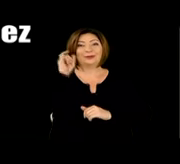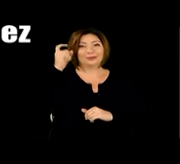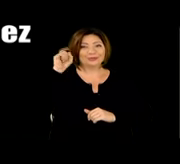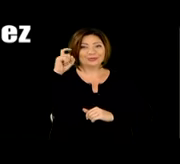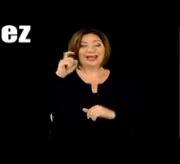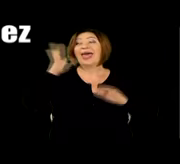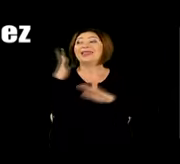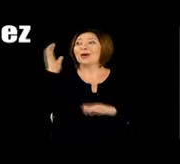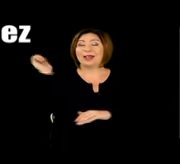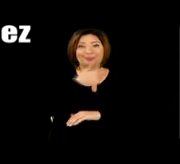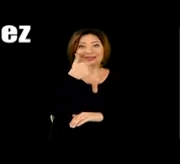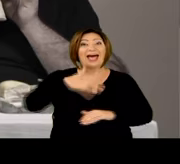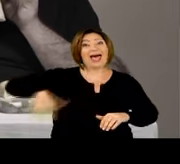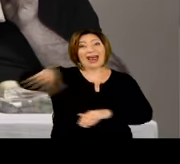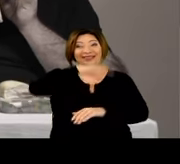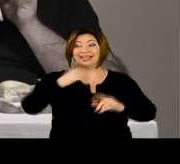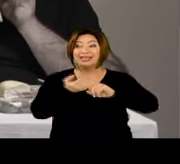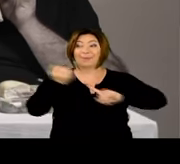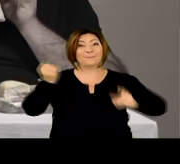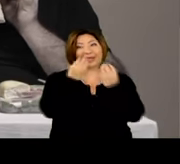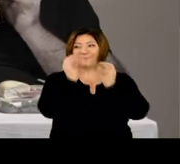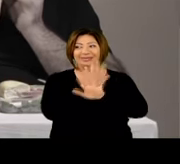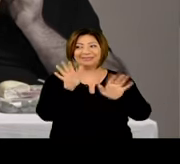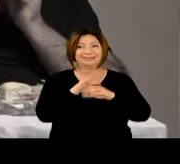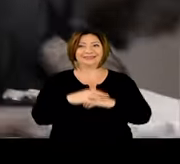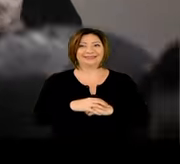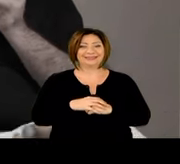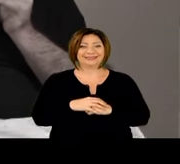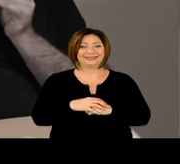9. Ve en önemlisi, herkesle kebap yenmez.